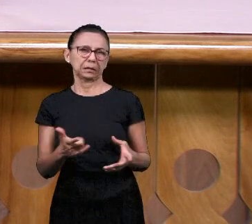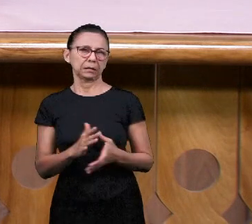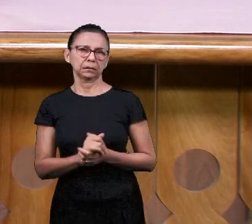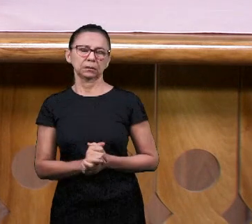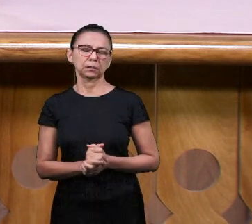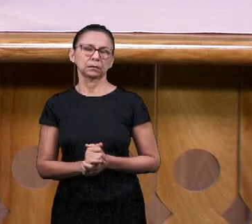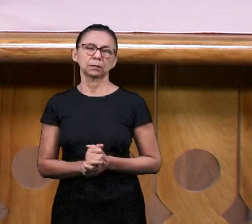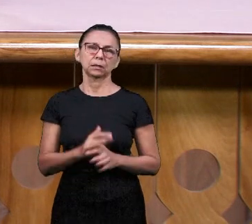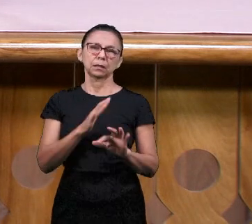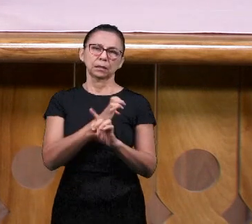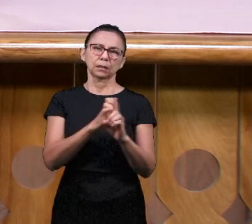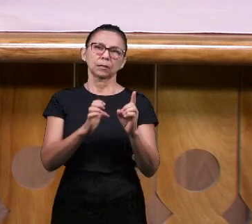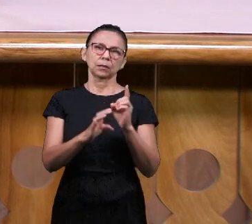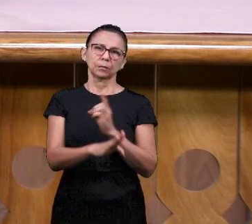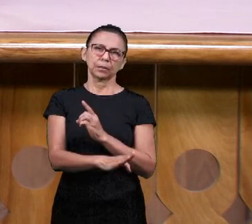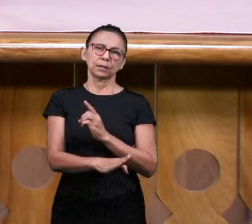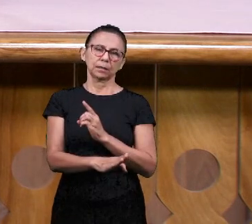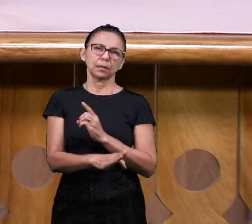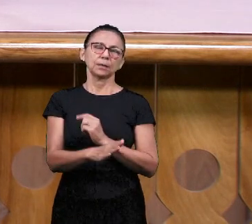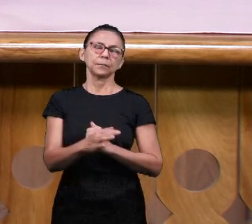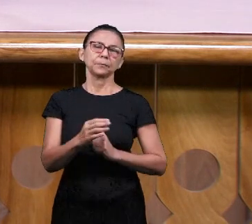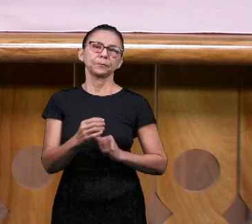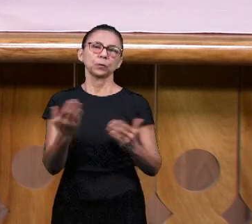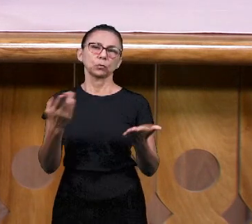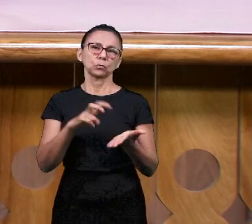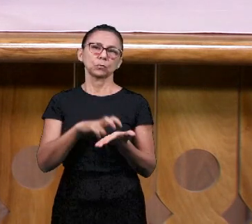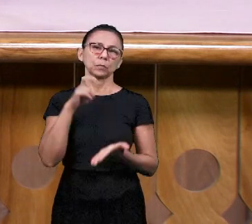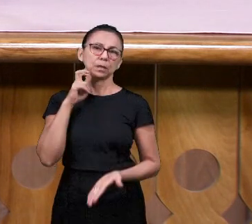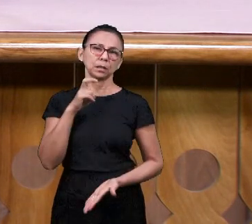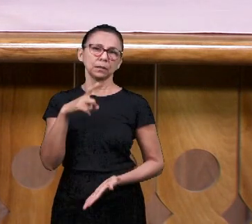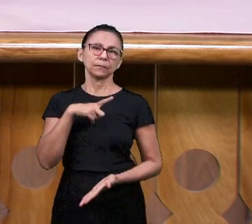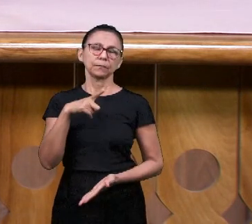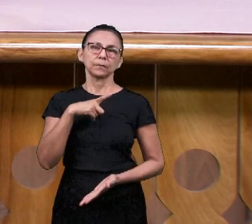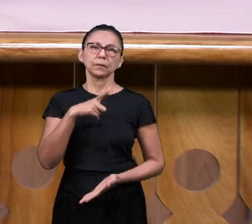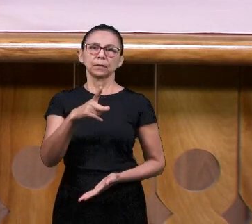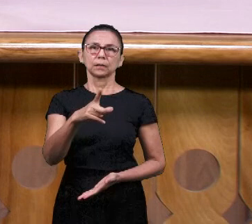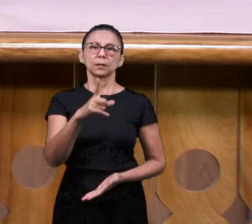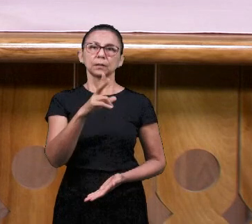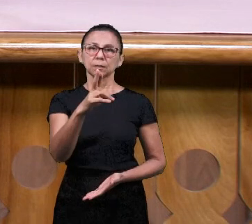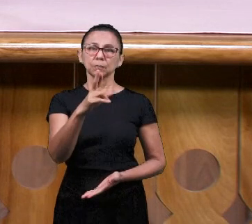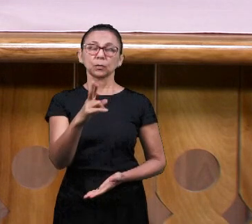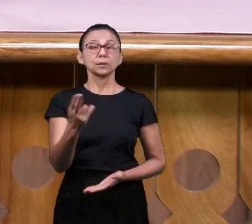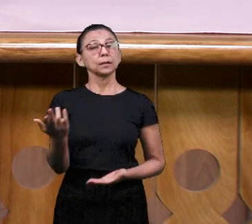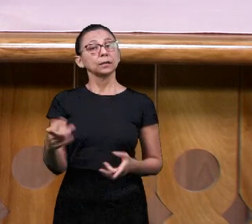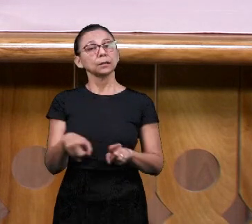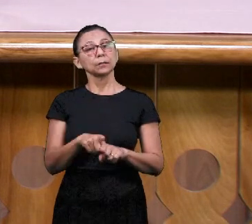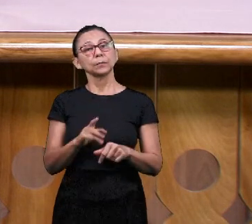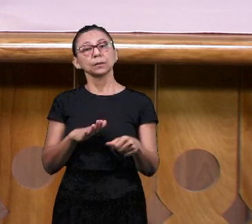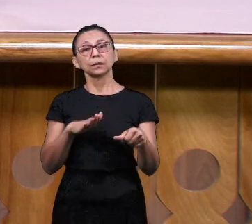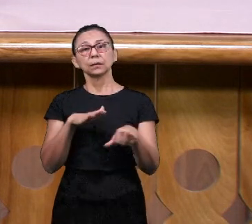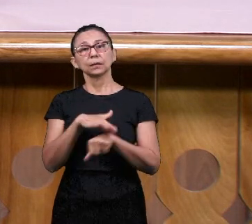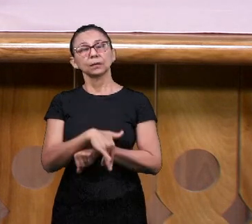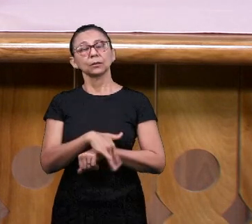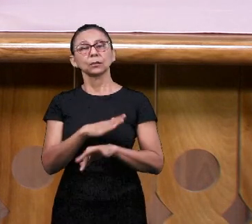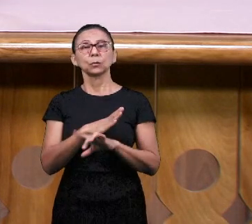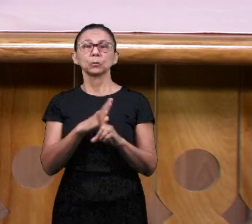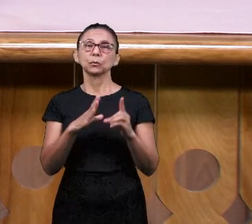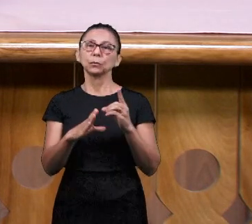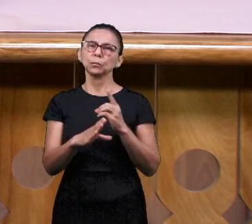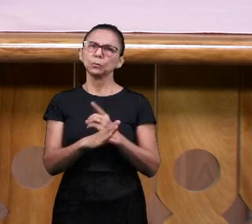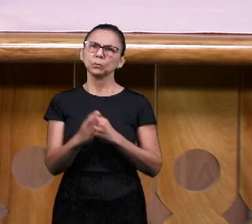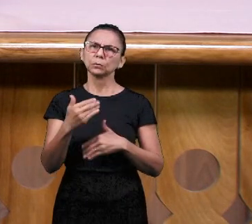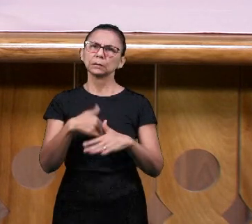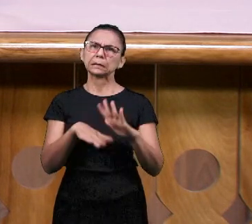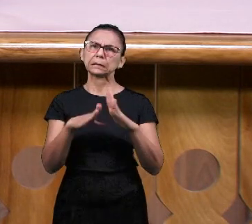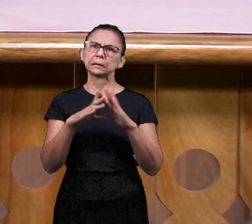de participer ici. Donc, on va montrer leur contribution, cette transmission. Et le soir, naturellement, le culte